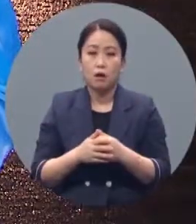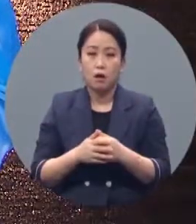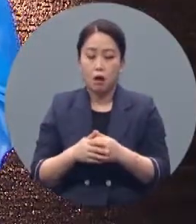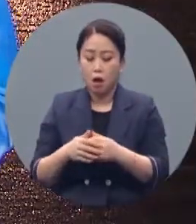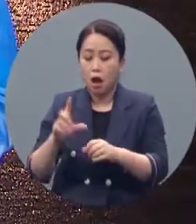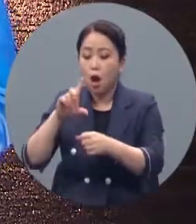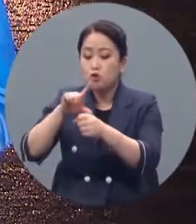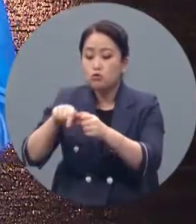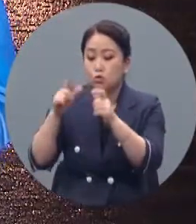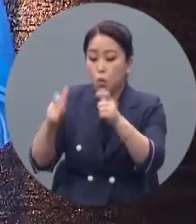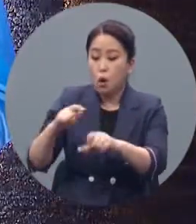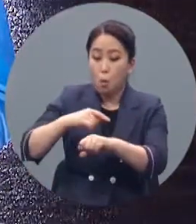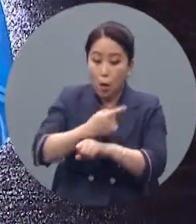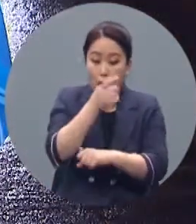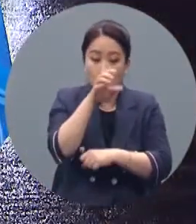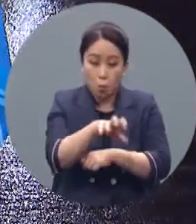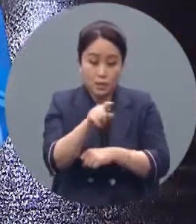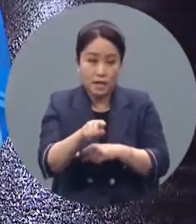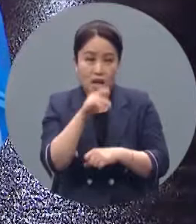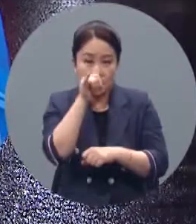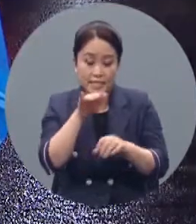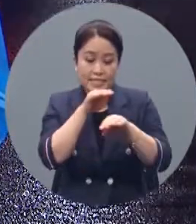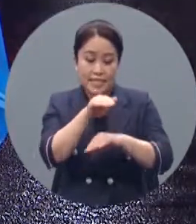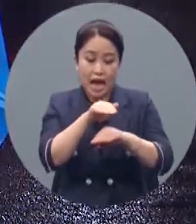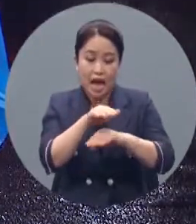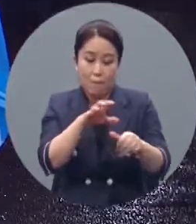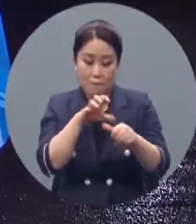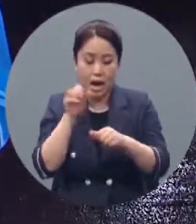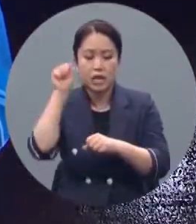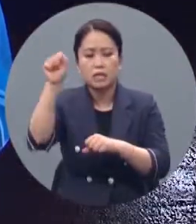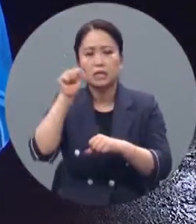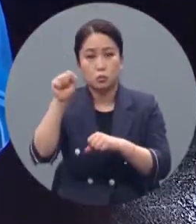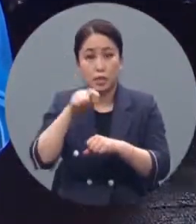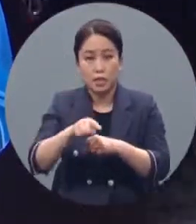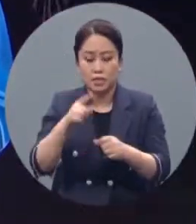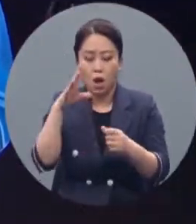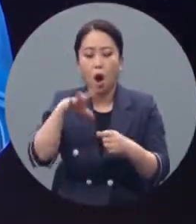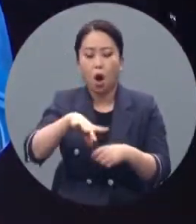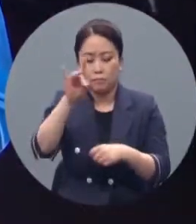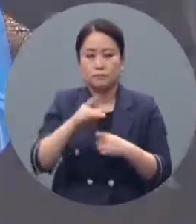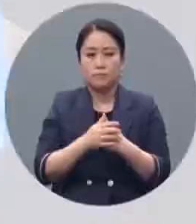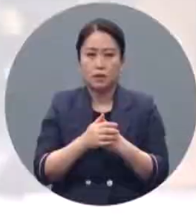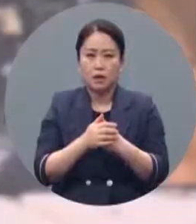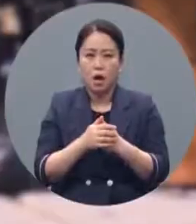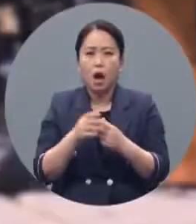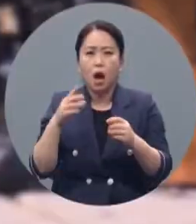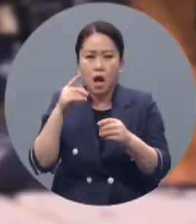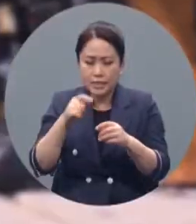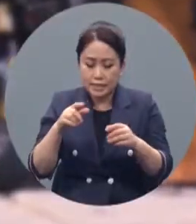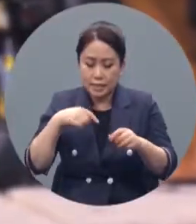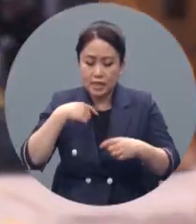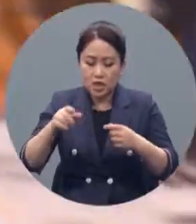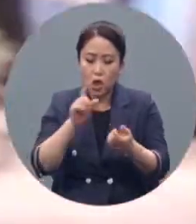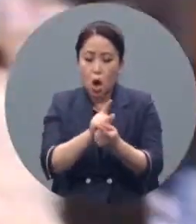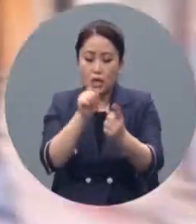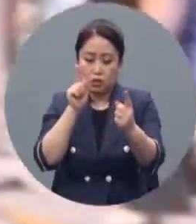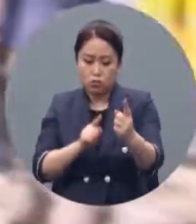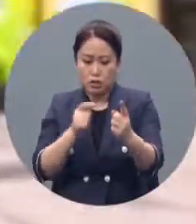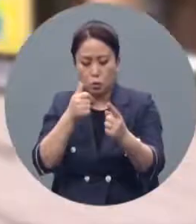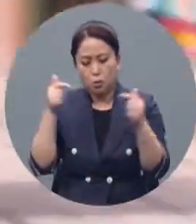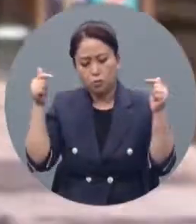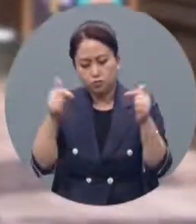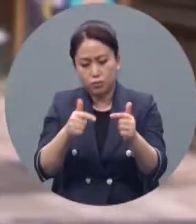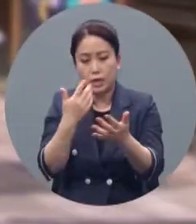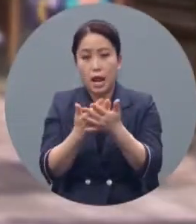열린 첫 차량 시위 현장입니다. 자영업자들은 사회적 거리두기 완화 등을 요구하고 있습니다. 부산에 거리두기